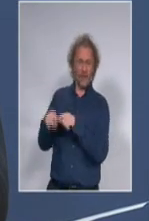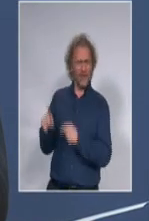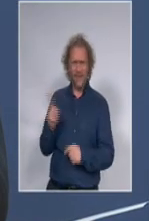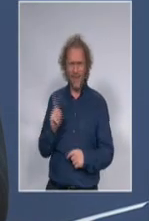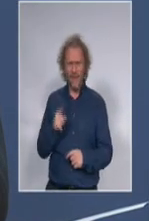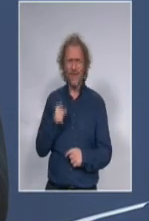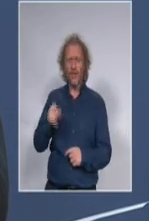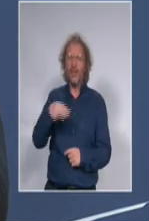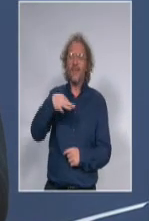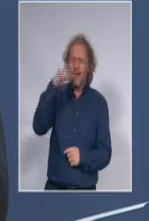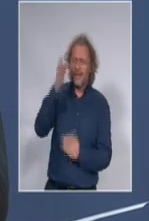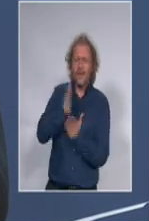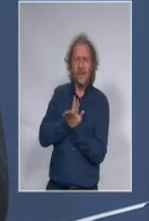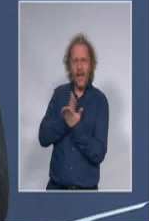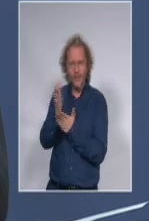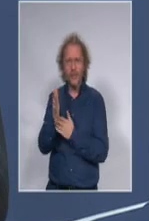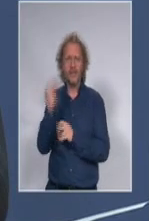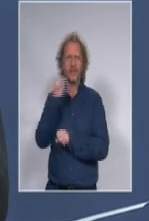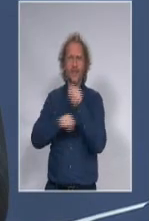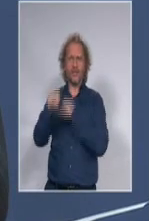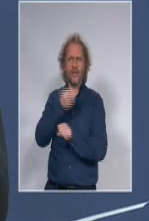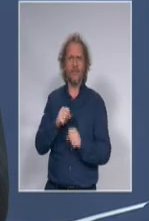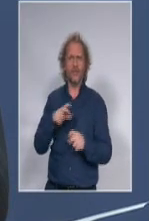zaštitimo živote.